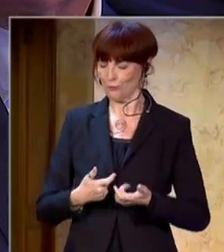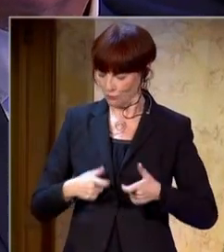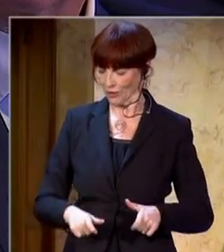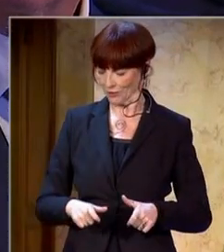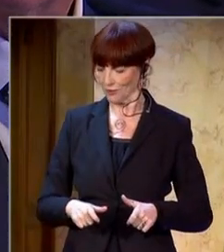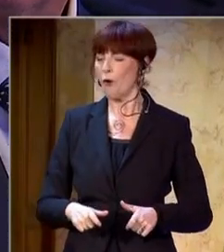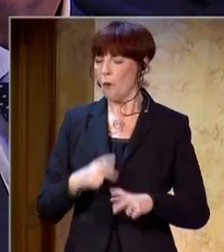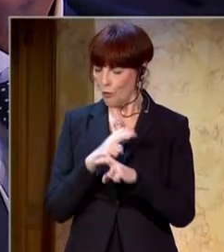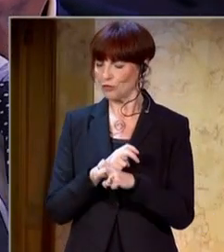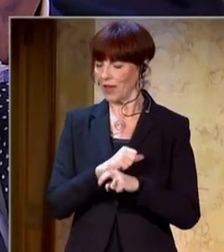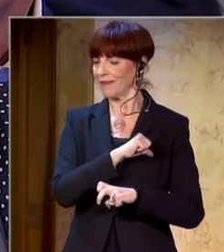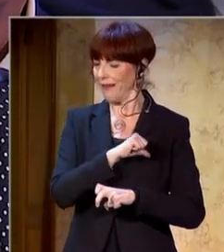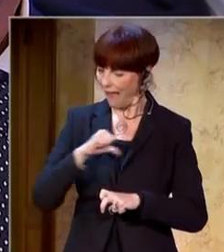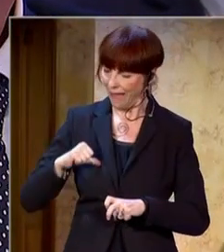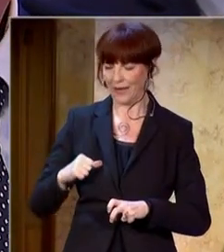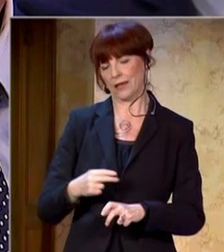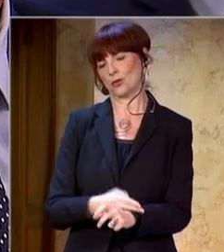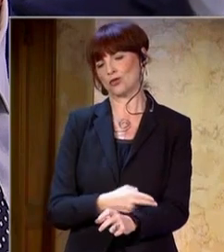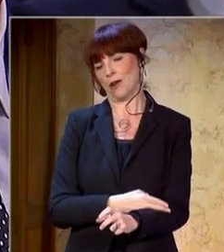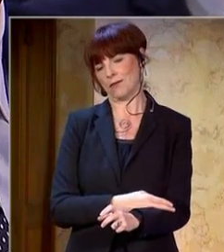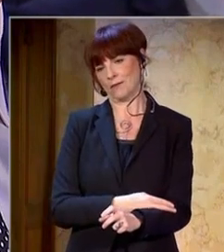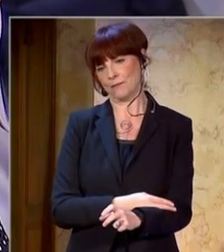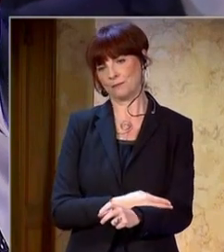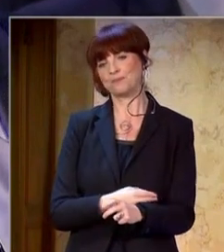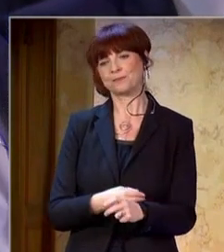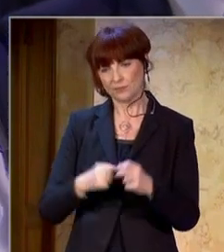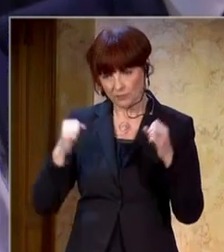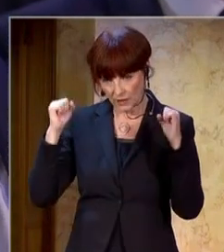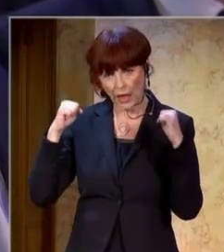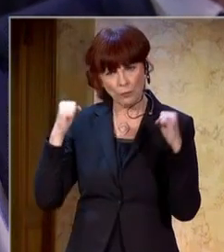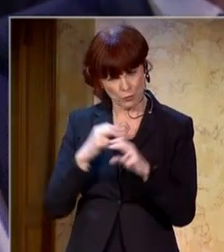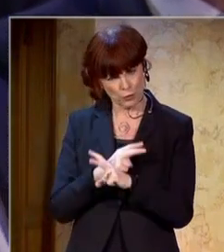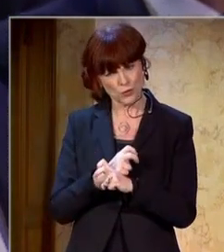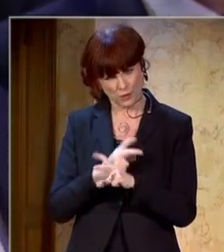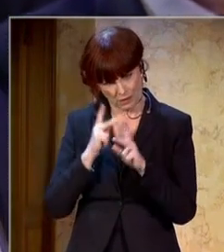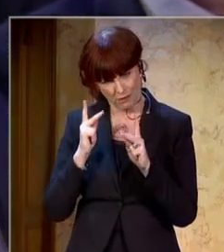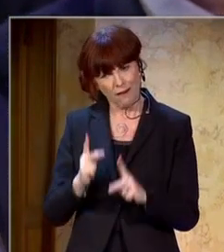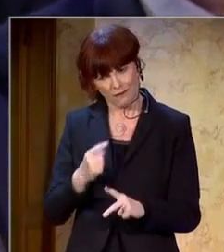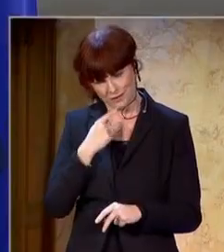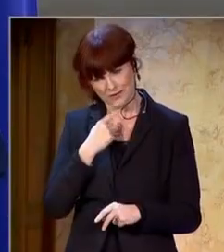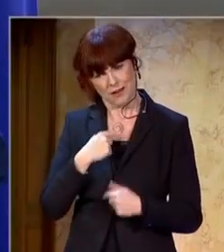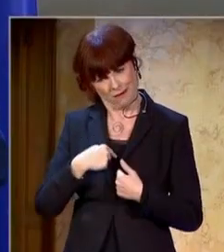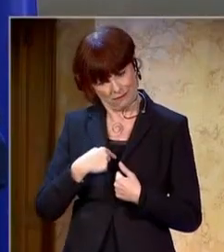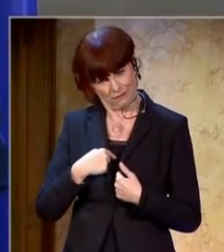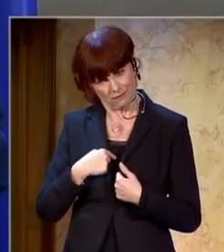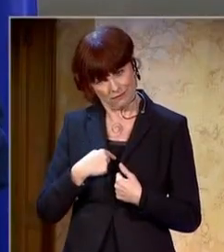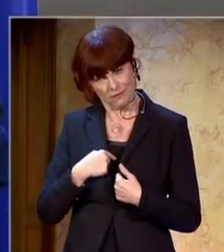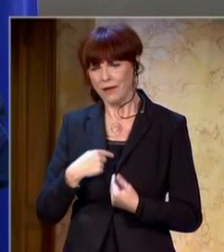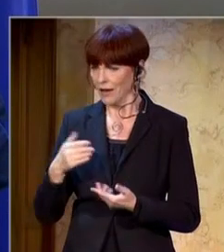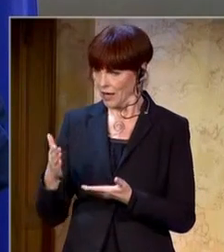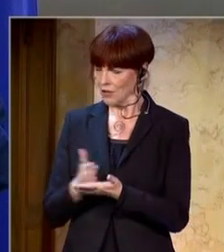schon betonen, dass es mit der Eigenstaatlichkeit der Republik Österreich durchaus vereinbar ist, Souveränität ganz bewusst auf